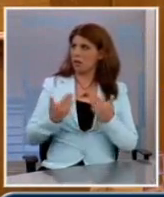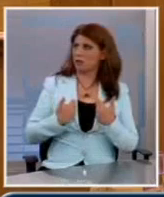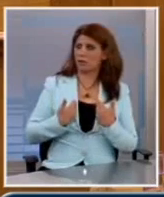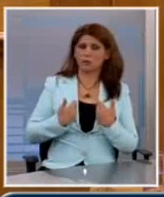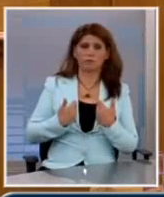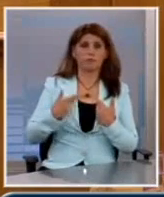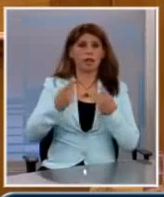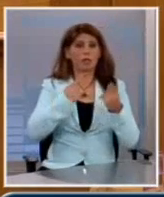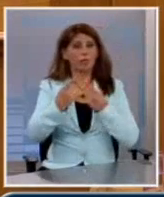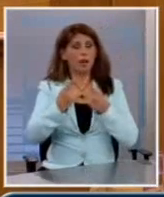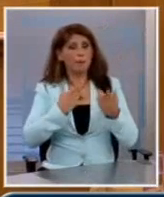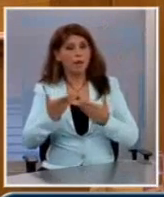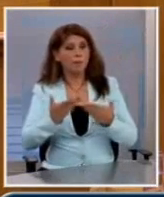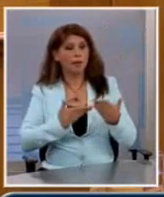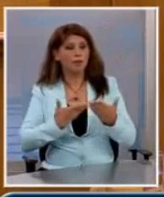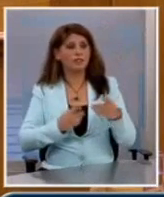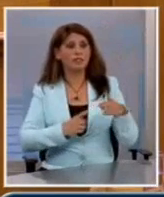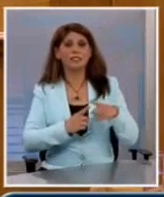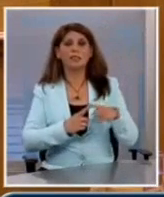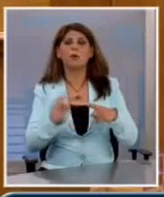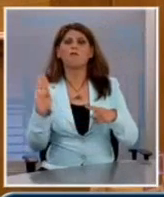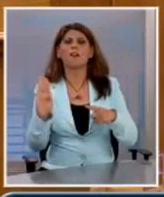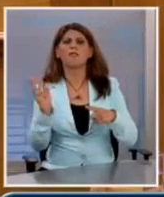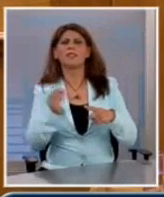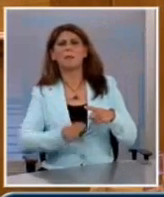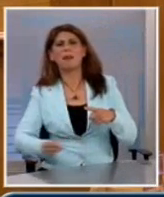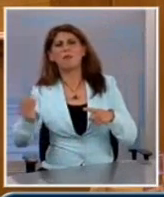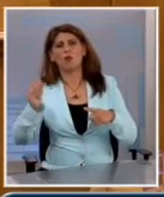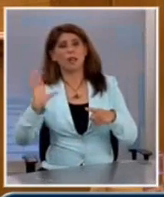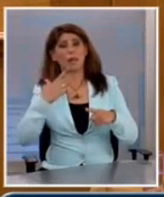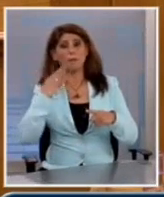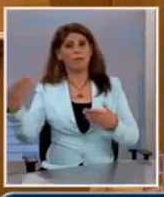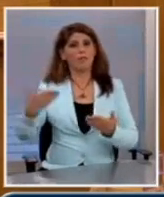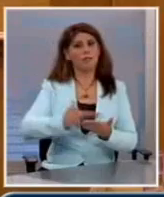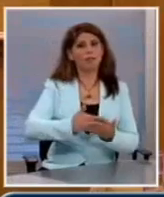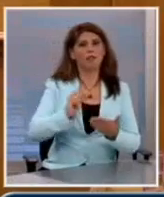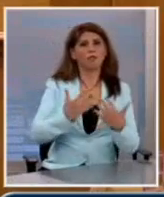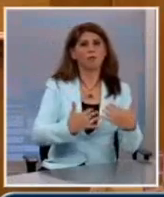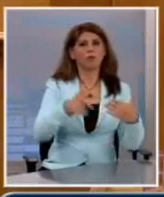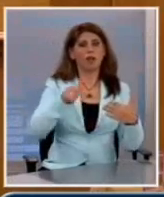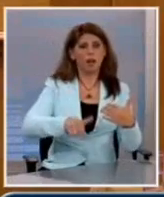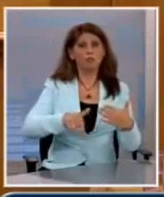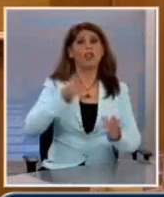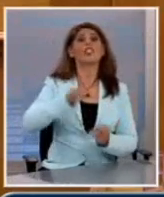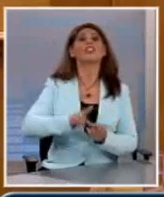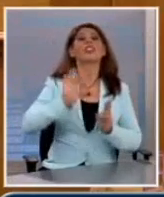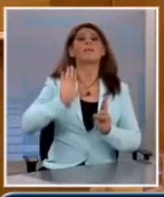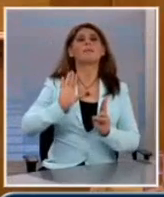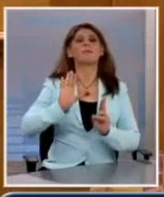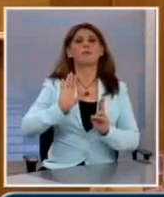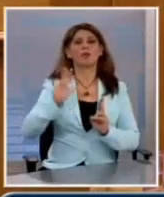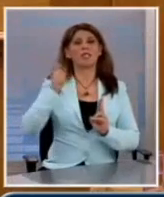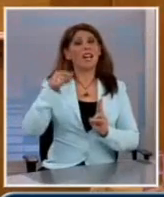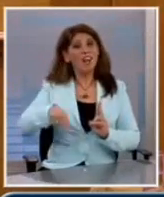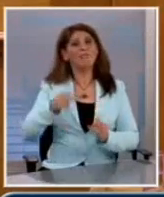για διαπραγμάτευση τύπου Βαρουφάκη που θα μας οδηγήσει στα άκρα. Ακριβώς επειδή φέραμε στη Βουλή ένα νομοσχέδιο που δεν μειώνει συντάξεις. Αυτό είναι το